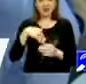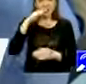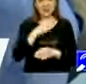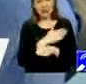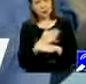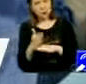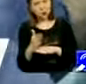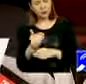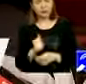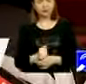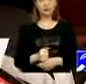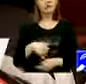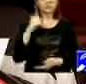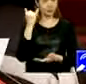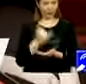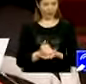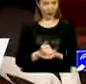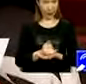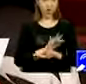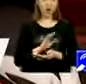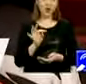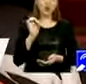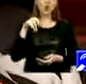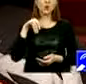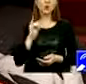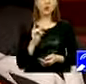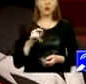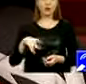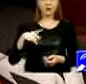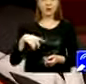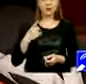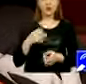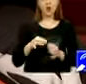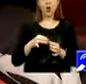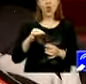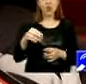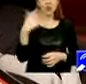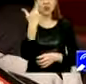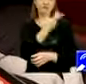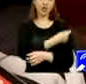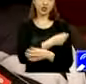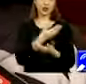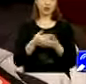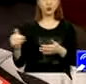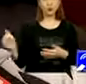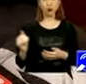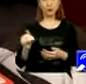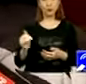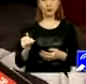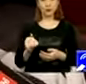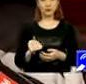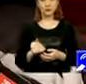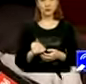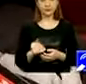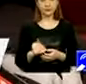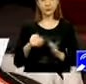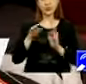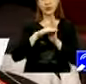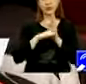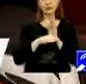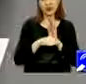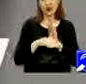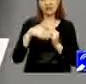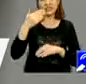întârziere. Într-adevăr, doar la Tecuci este o linie de vaccinare pentru copii în program